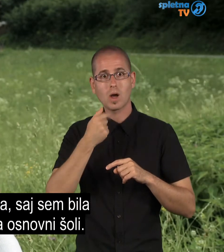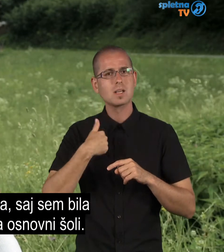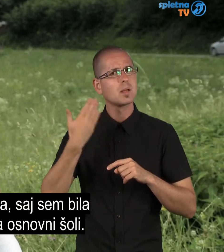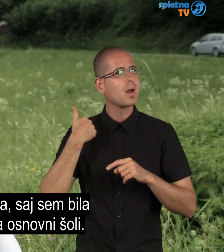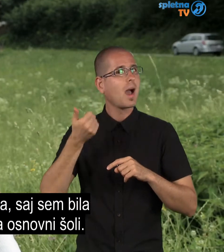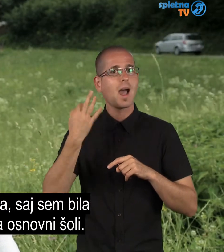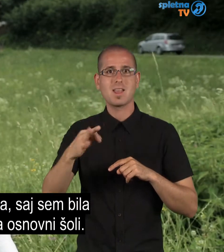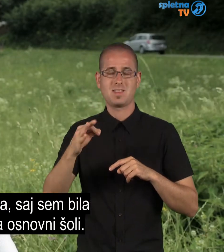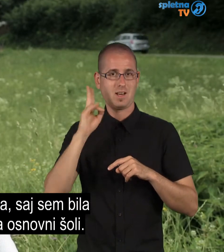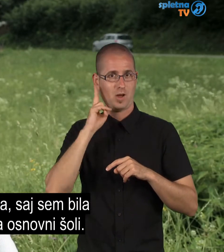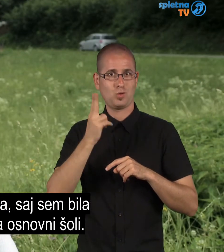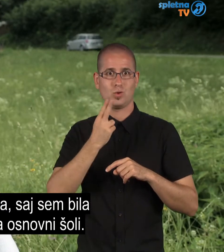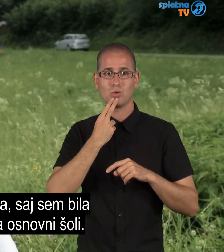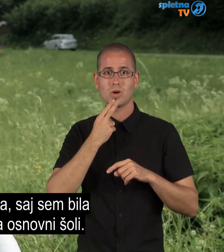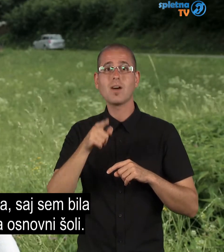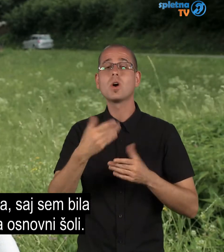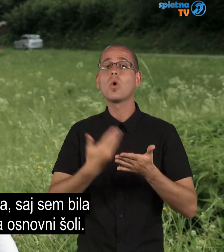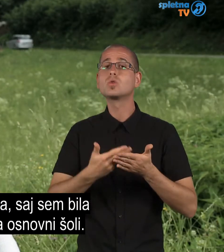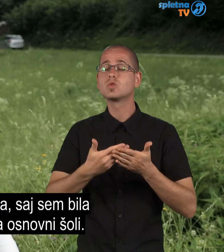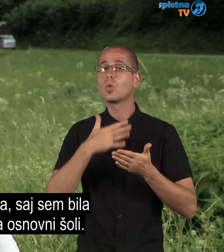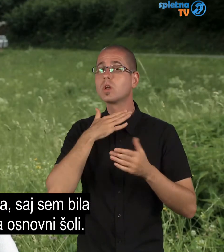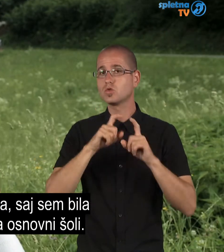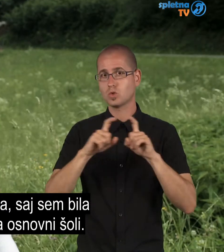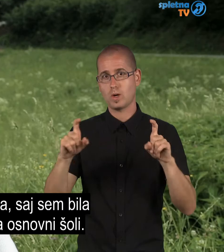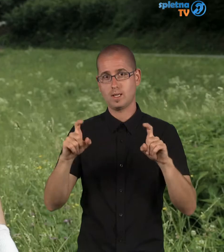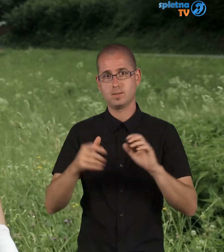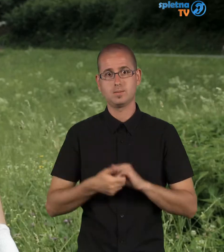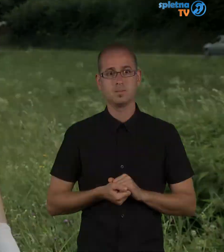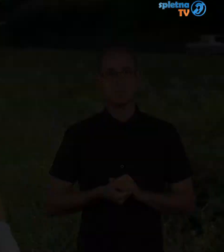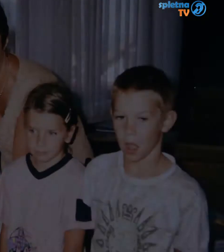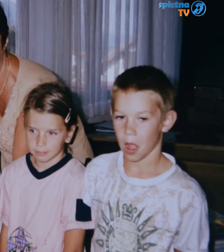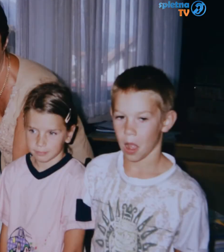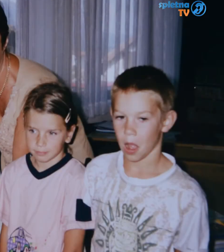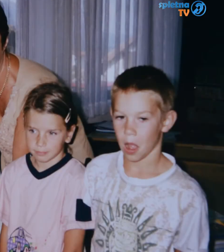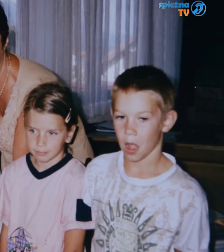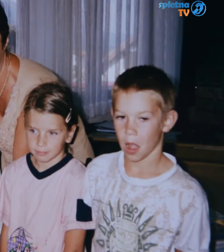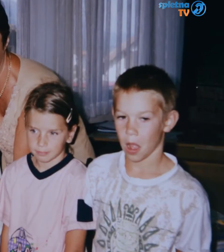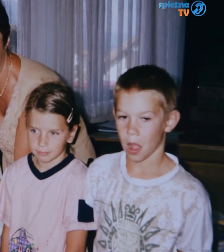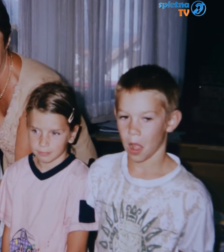saj sem bila edina gluha v osnovni šoli.